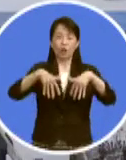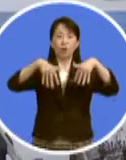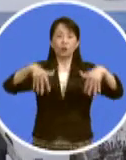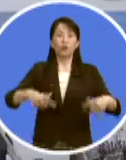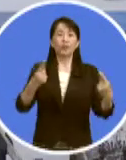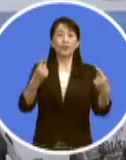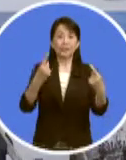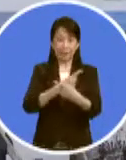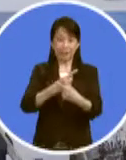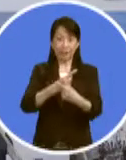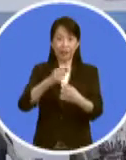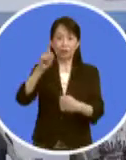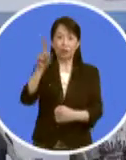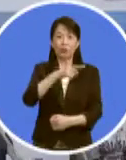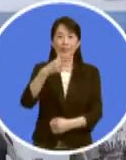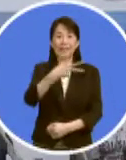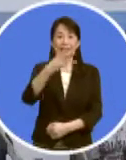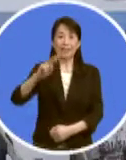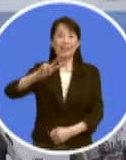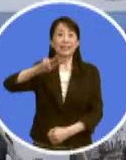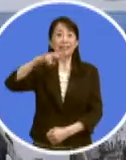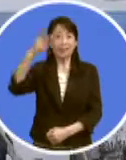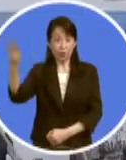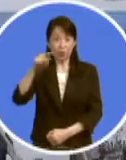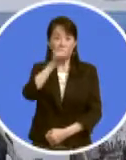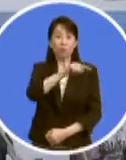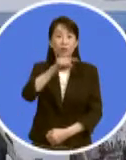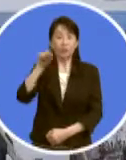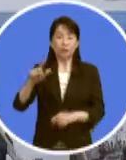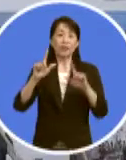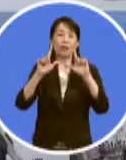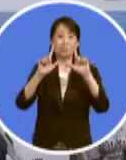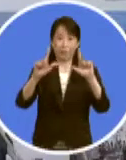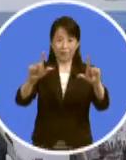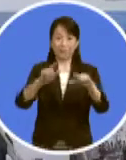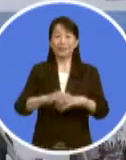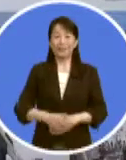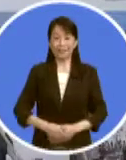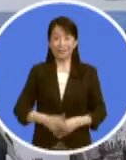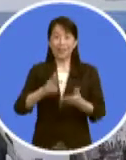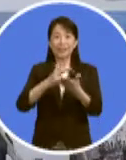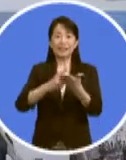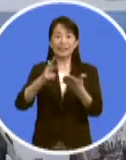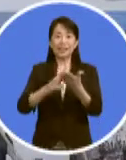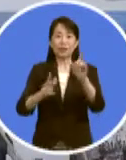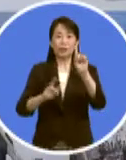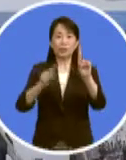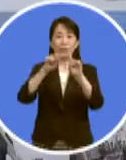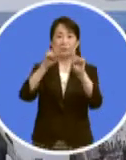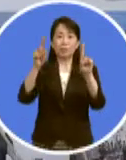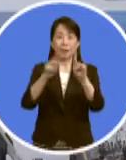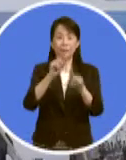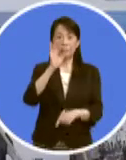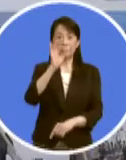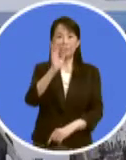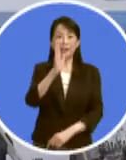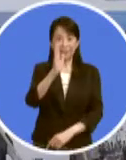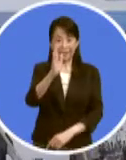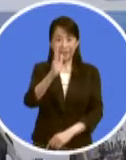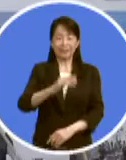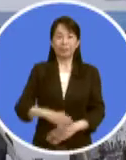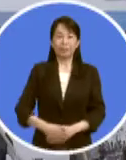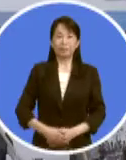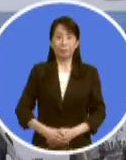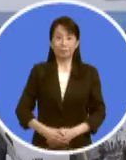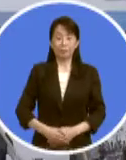組織改正と人児童について発表させていただきますまずはの資料の1ページをランいただきたいと